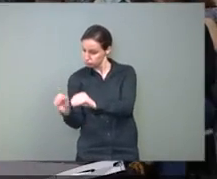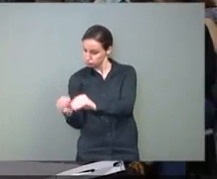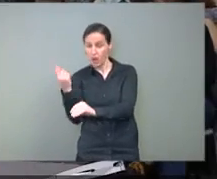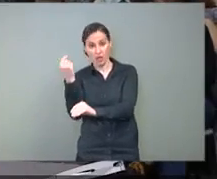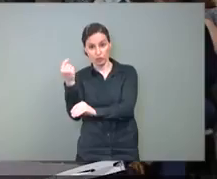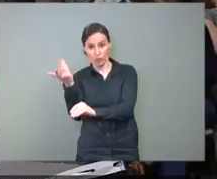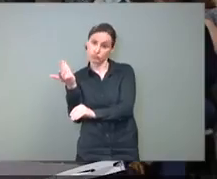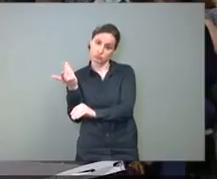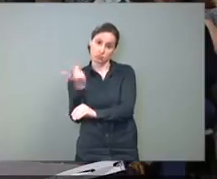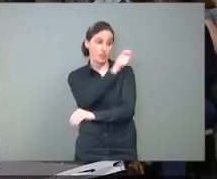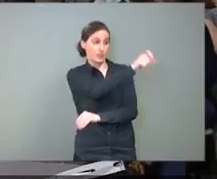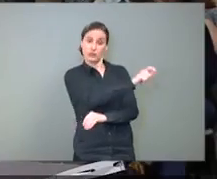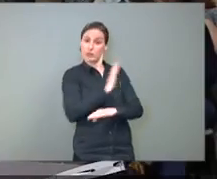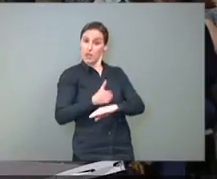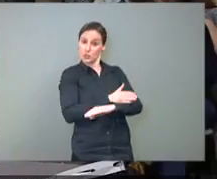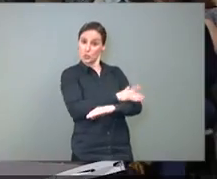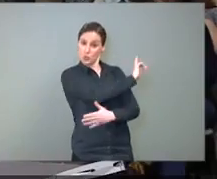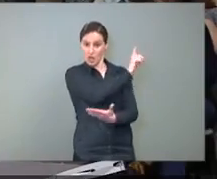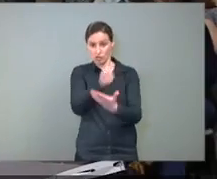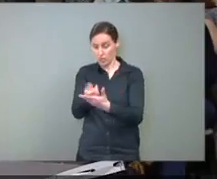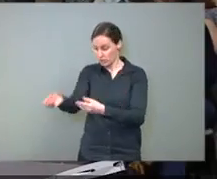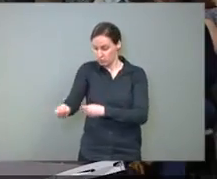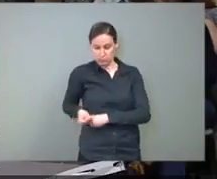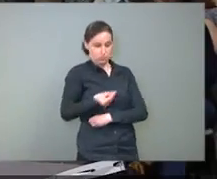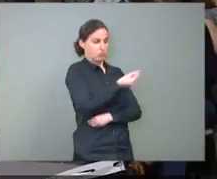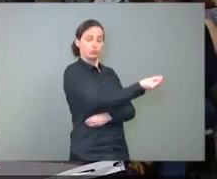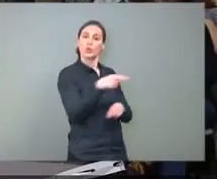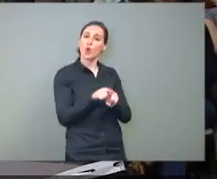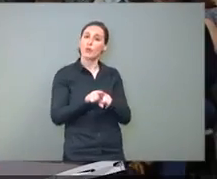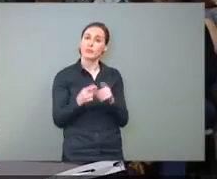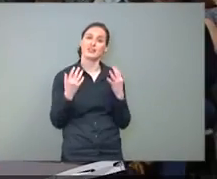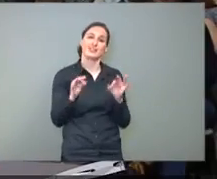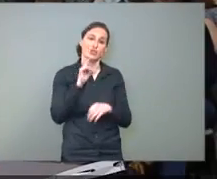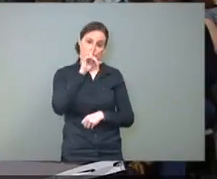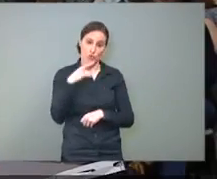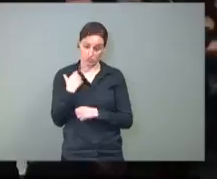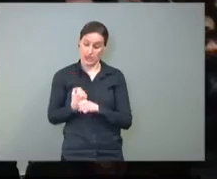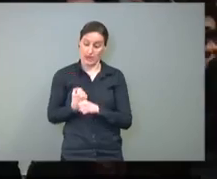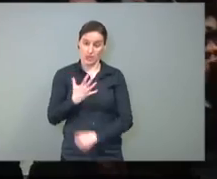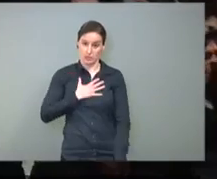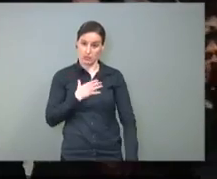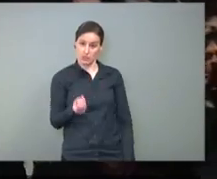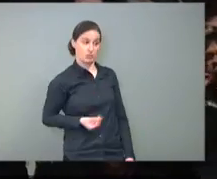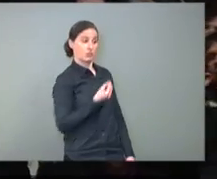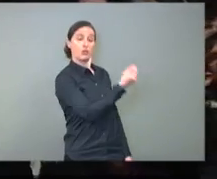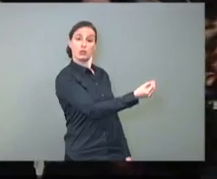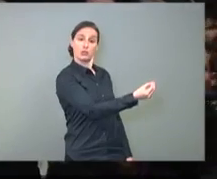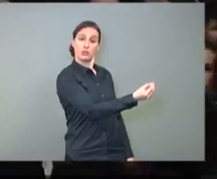travail. 10 jours, c'était ça la valeur qu'ils prenaient. Aujourd'hui, vous en êtes à 45 jours.